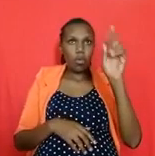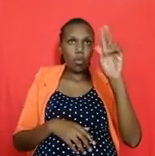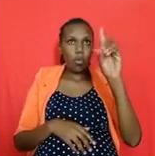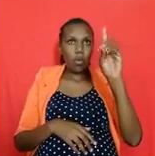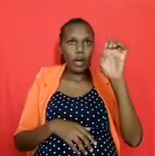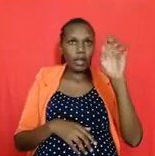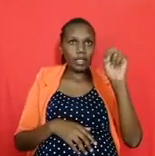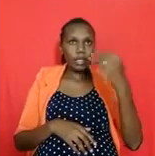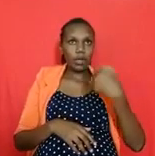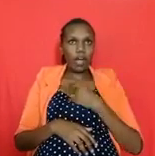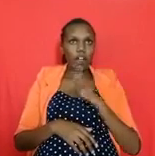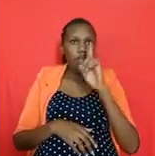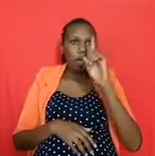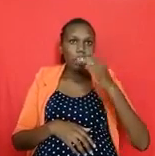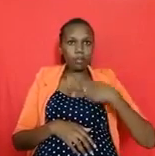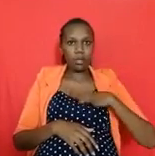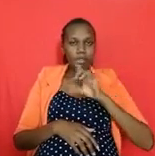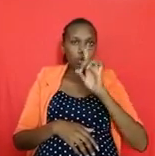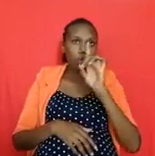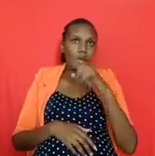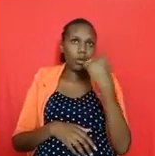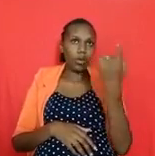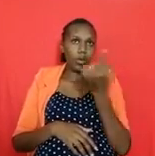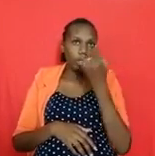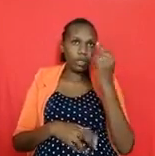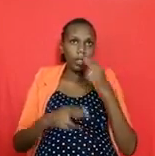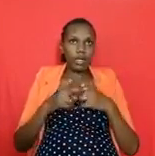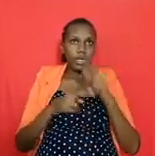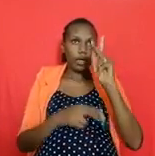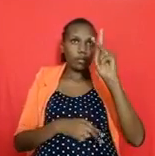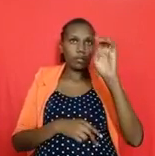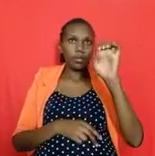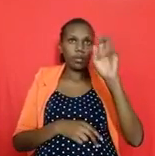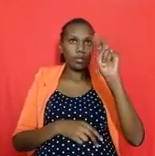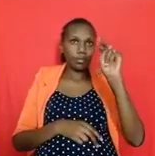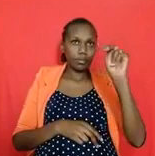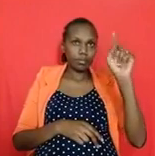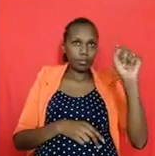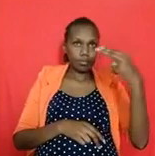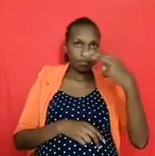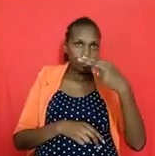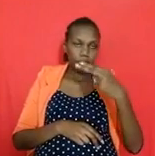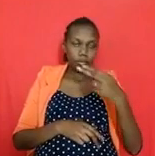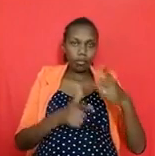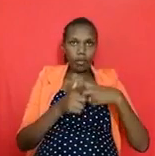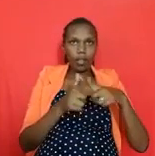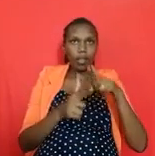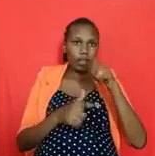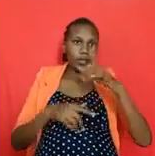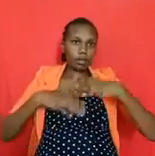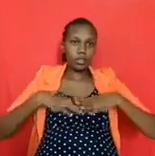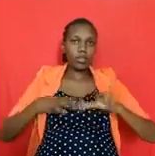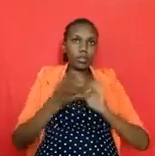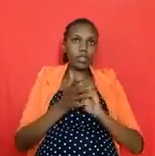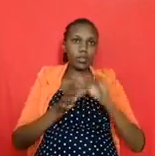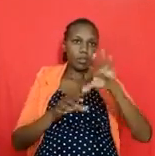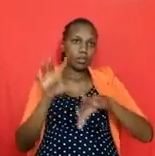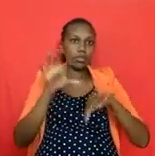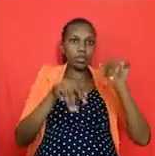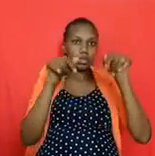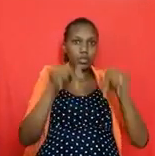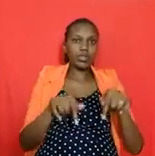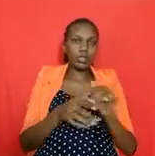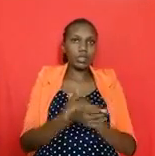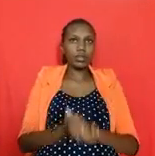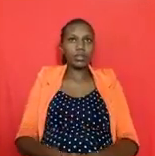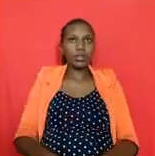tũhotete kũnyita o maratathi ma mũndũ ũmwe na ũcio nĩ Kenneth Nderitu koguo acio nĩo tũgũkorwo tũgĩthura muthenya